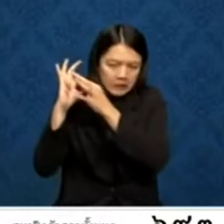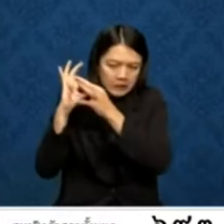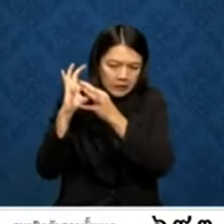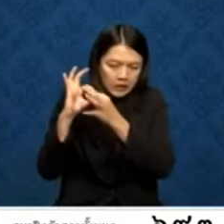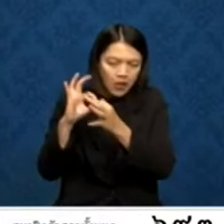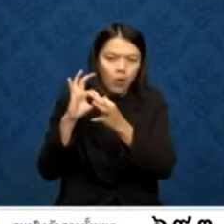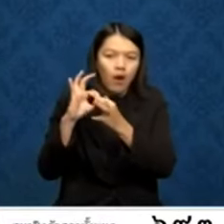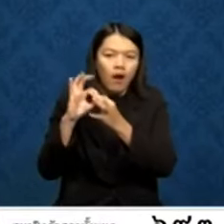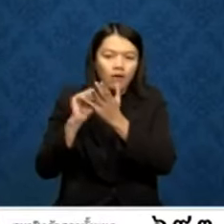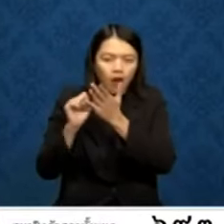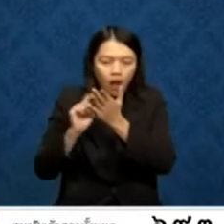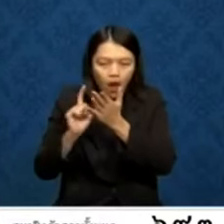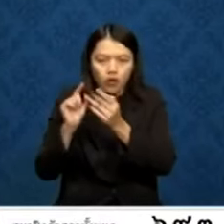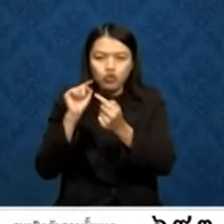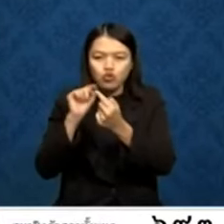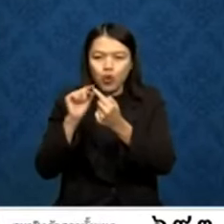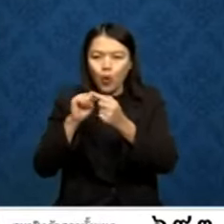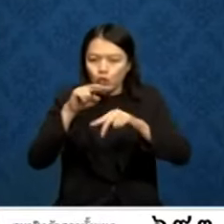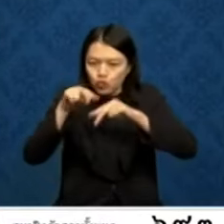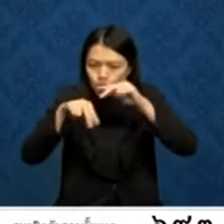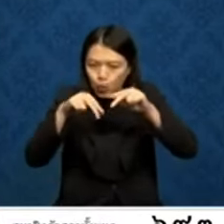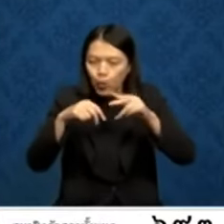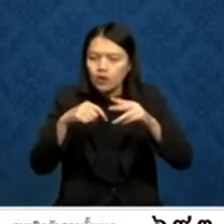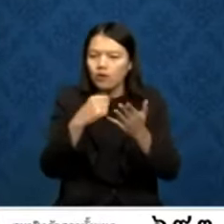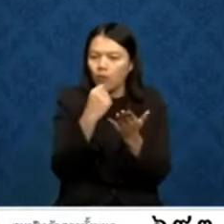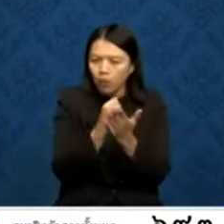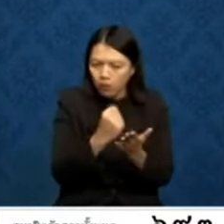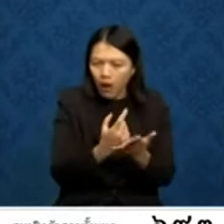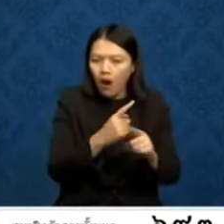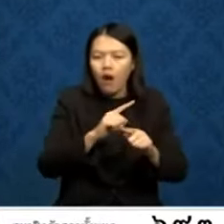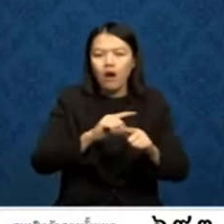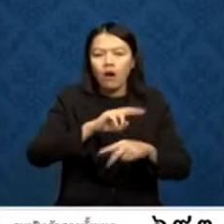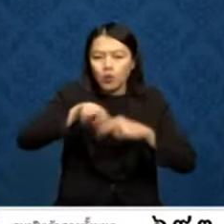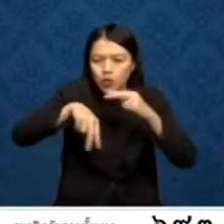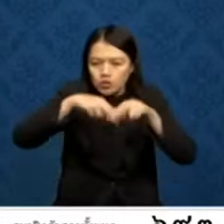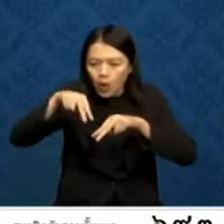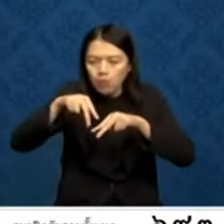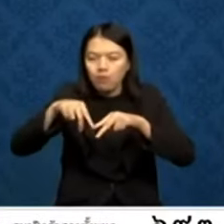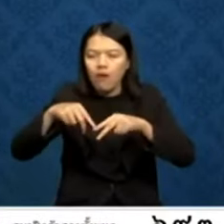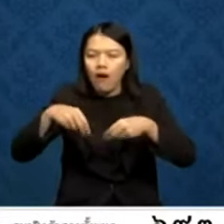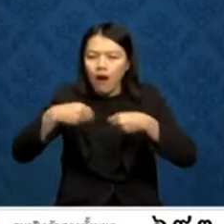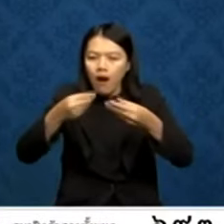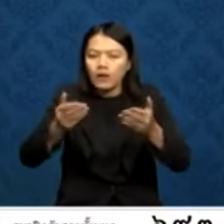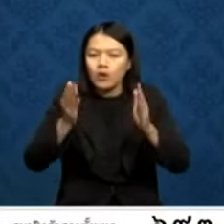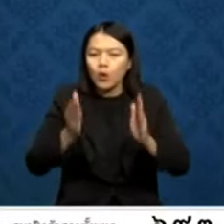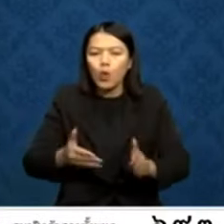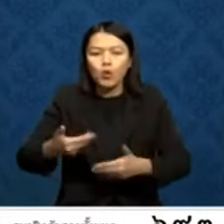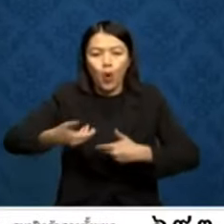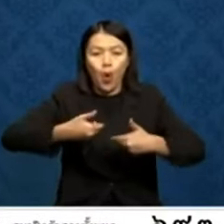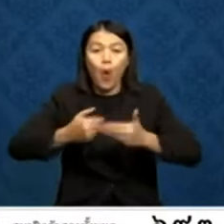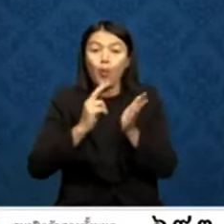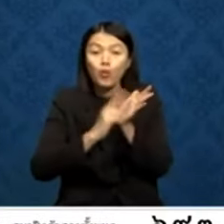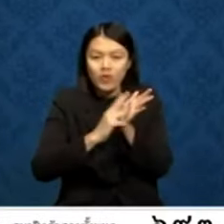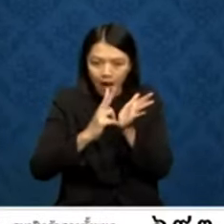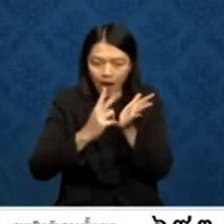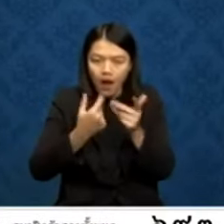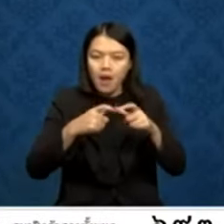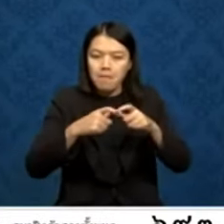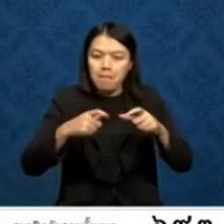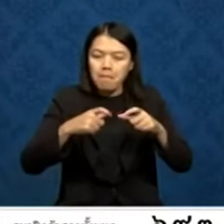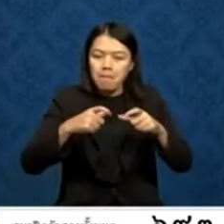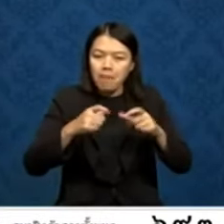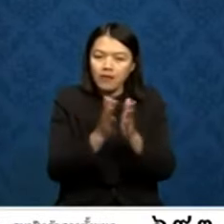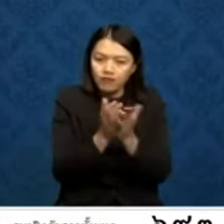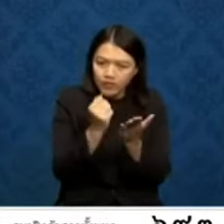ปรับโครงสร้างการตรวจลงตาทั้งหมดของประเทศเพื่ออำนวยความสะดวกแก่ผู้ขอวีซ่าเช่น